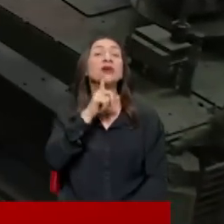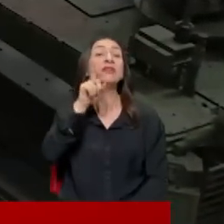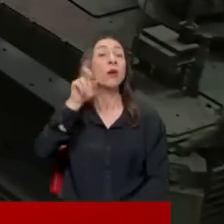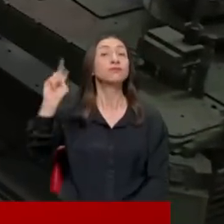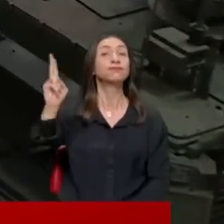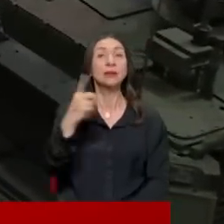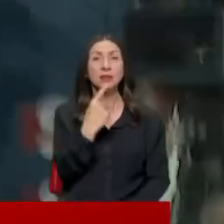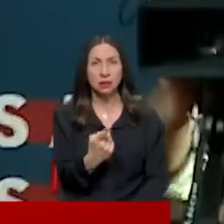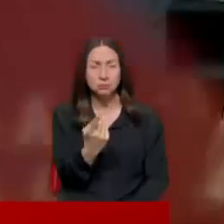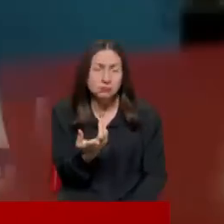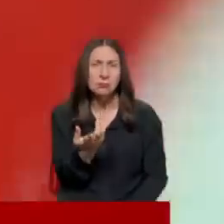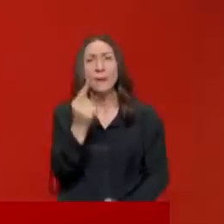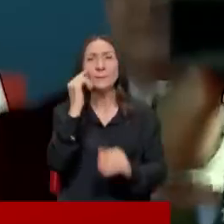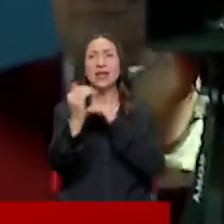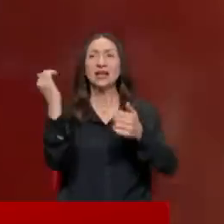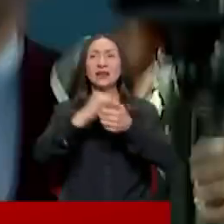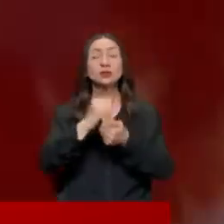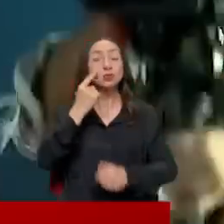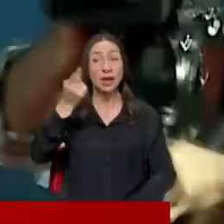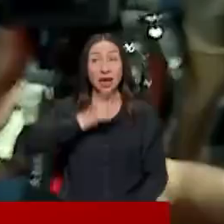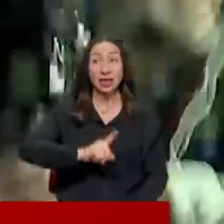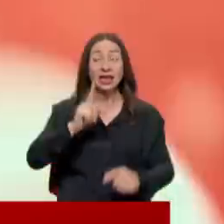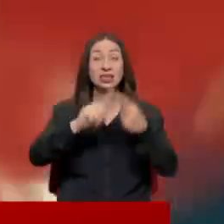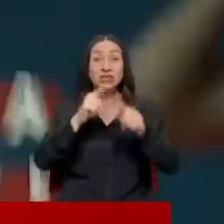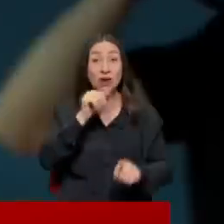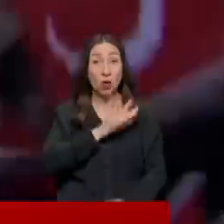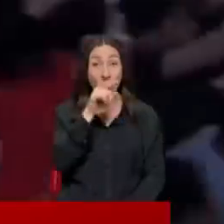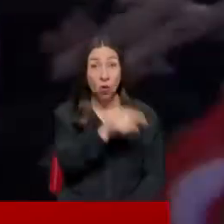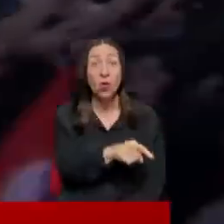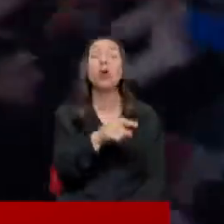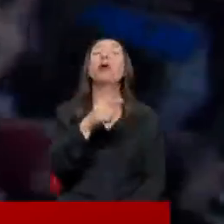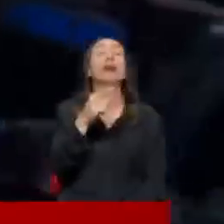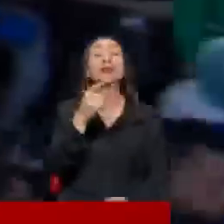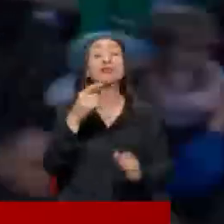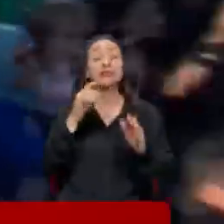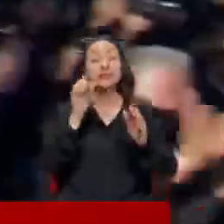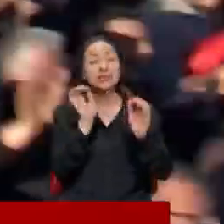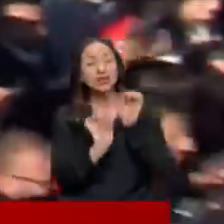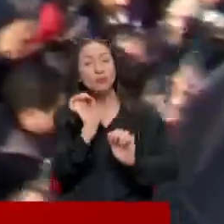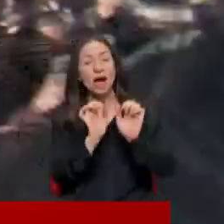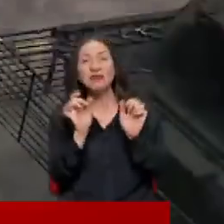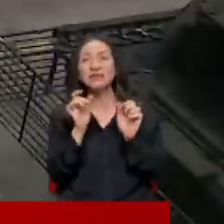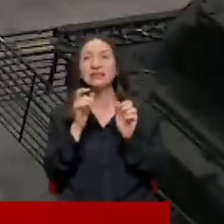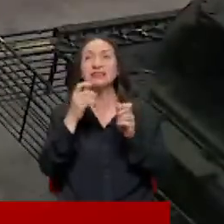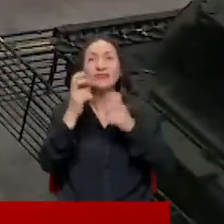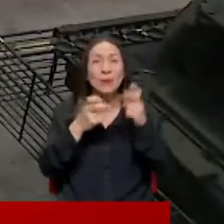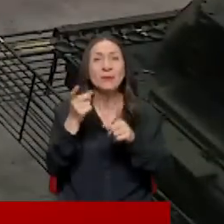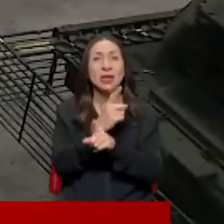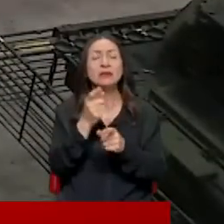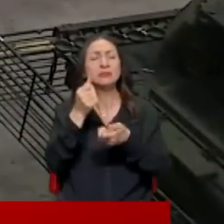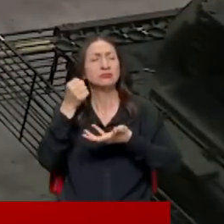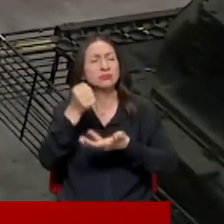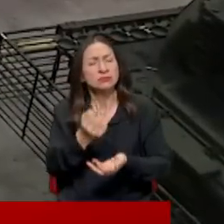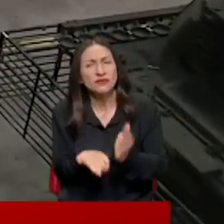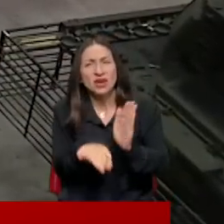ait cümlesini kurdu. Millet İttifakı'nın Cumhurbaşkanı adayı Kemal Kılıçdaroğlu savunma sanayindeki tüm yatırımlar artarak devam